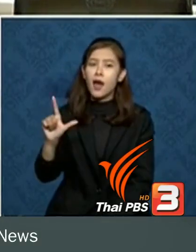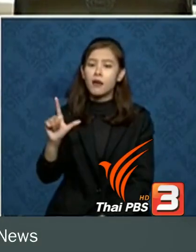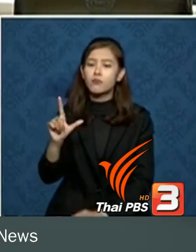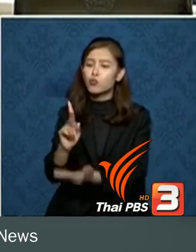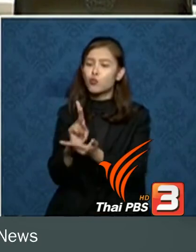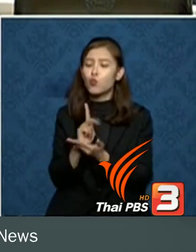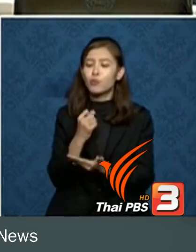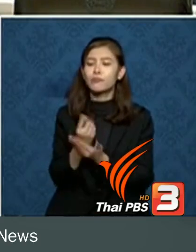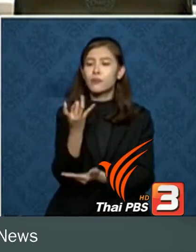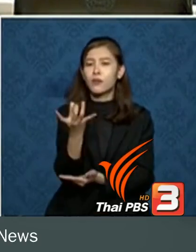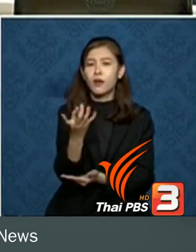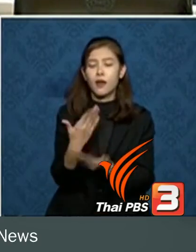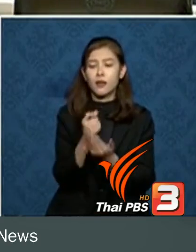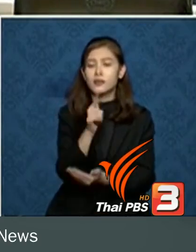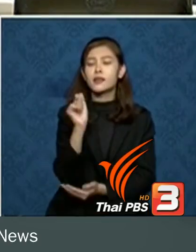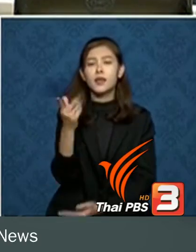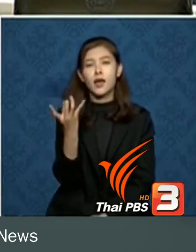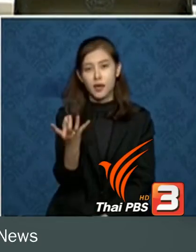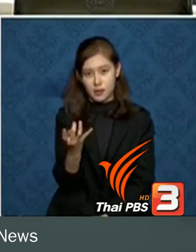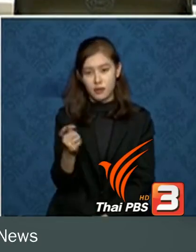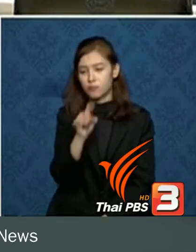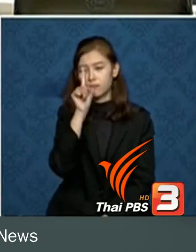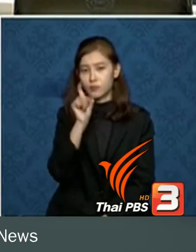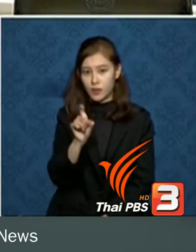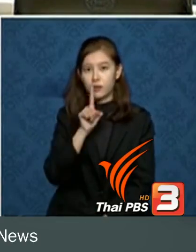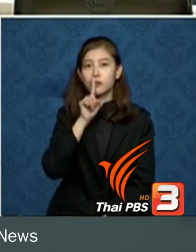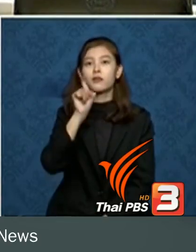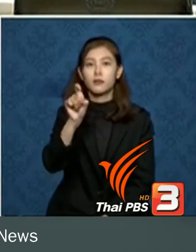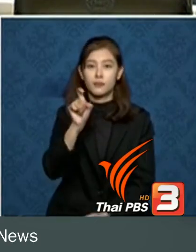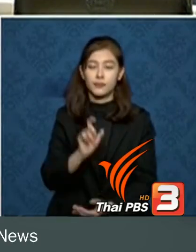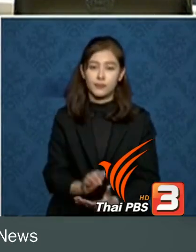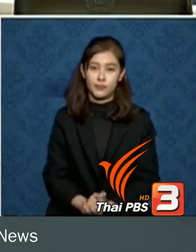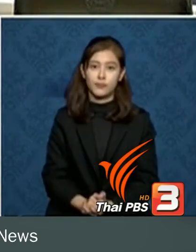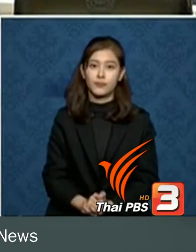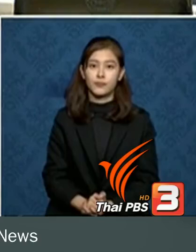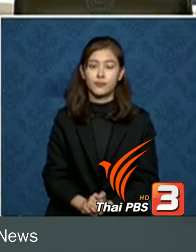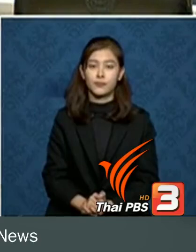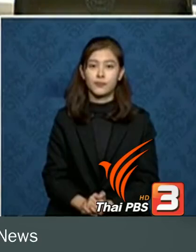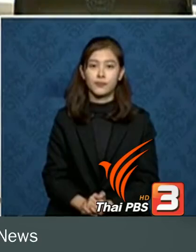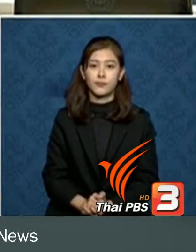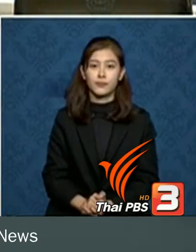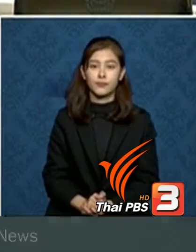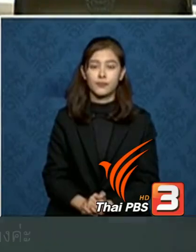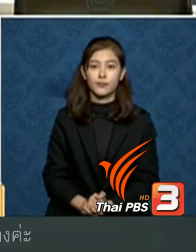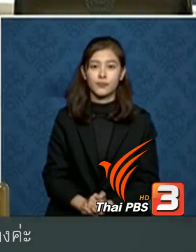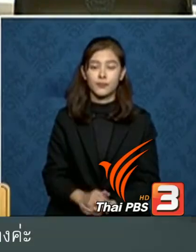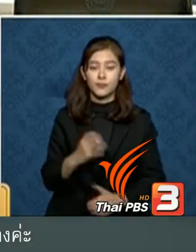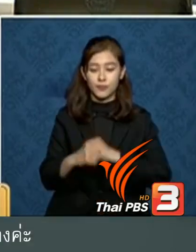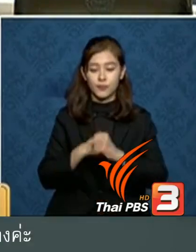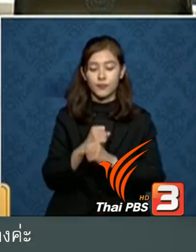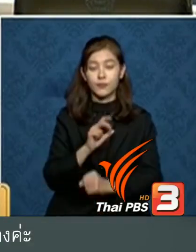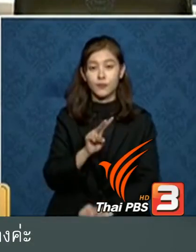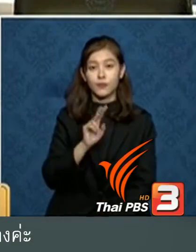ที่กู้เพิ่มมาแสนล้านเนี่ยเสียเวลาไปทำ3-4เดือนเฉพาะช่วงปี